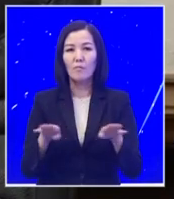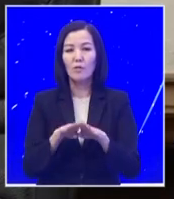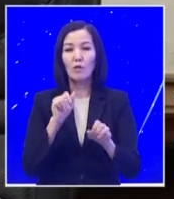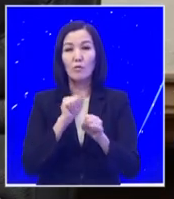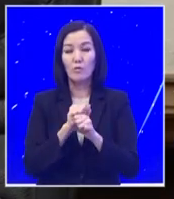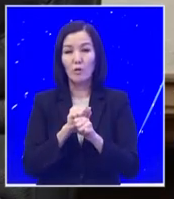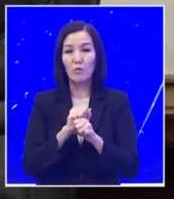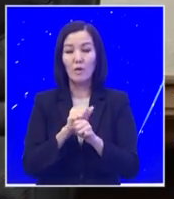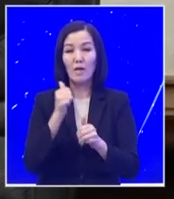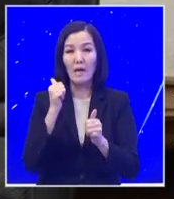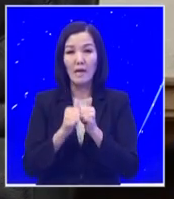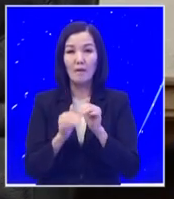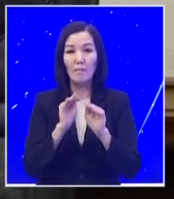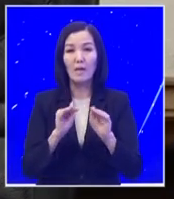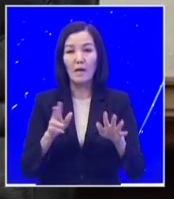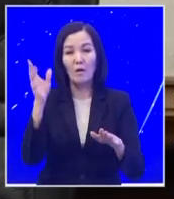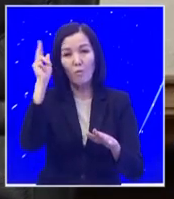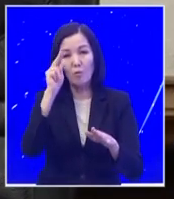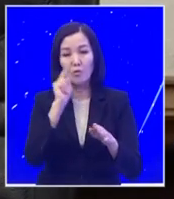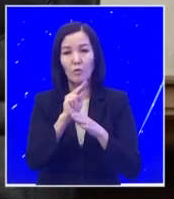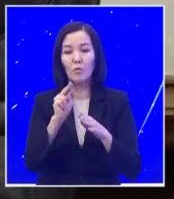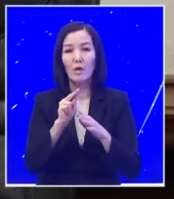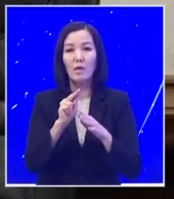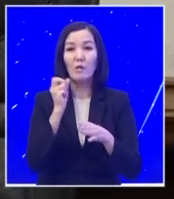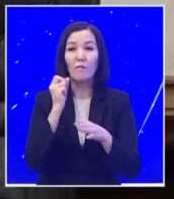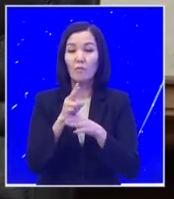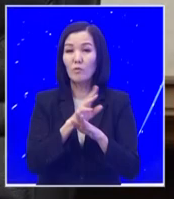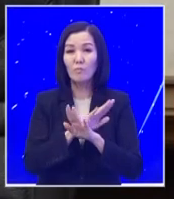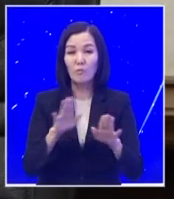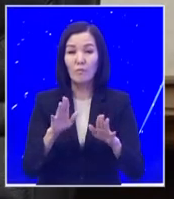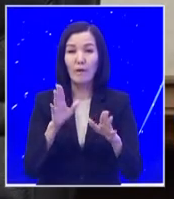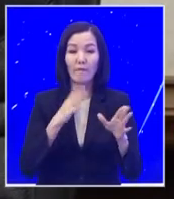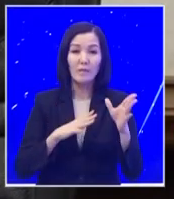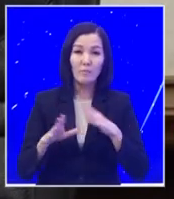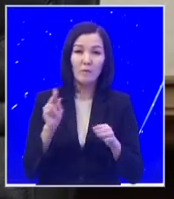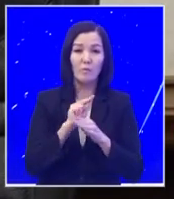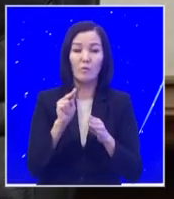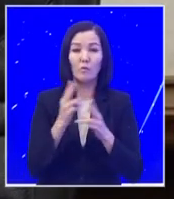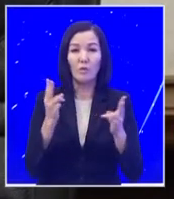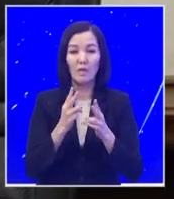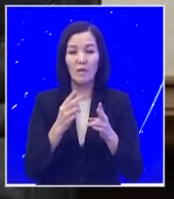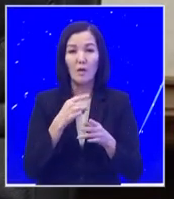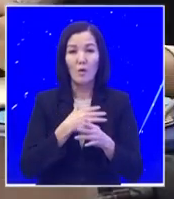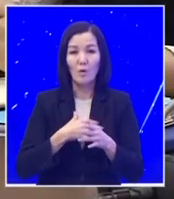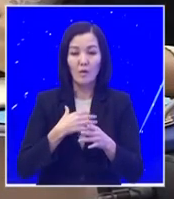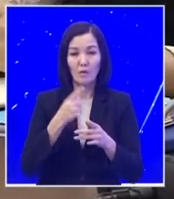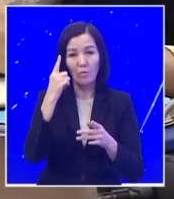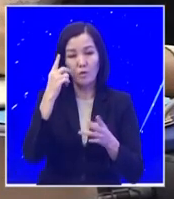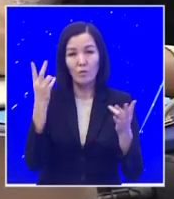Білім алып жатқан әр бала маңызды. Оларды оқудан шығарып жіберуден бұрын тәрбиелеп қатарға қосуды ойлану керек. Және